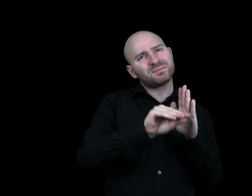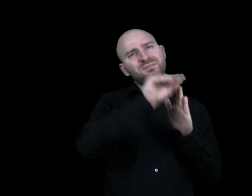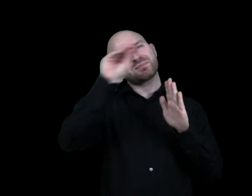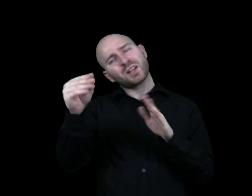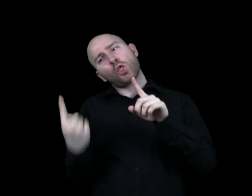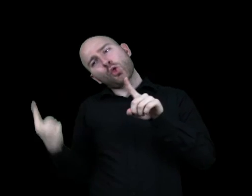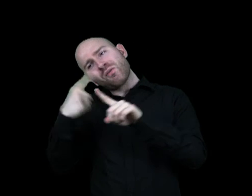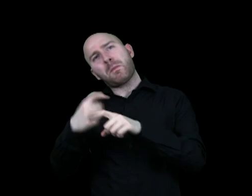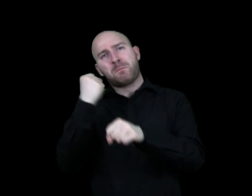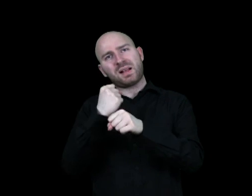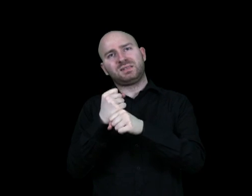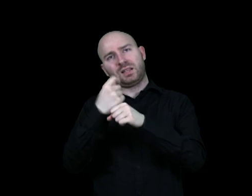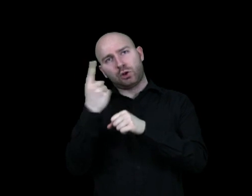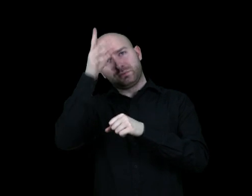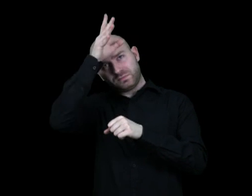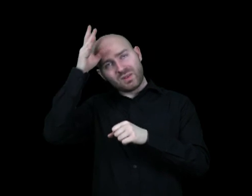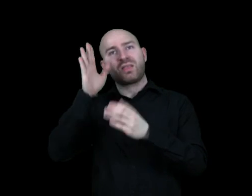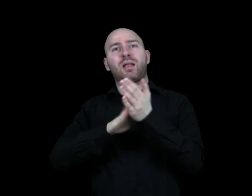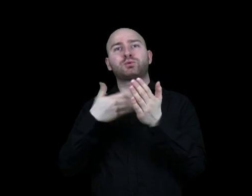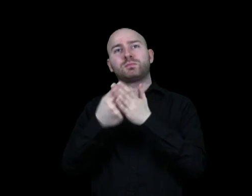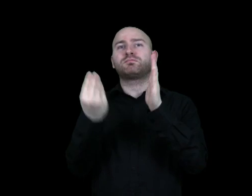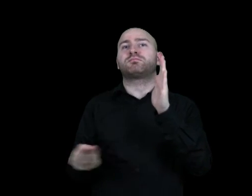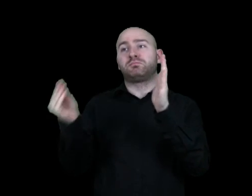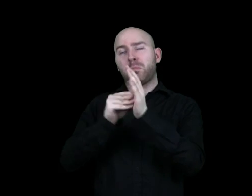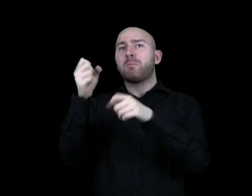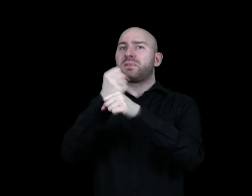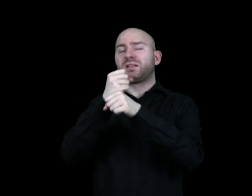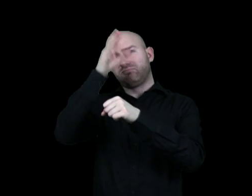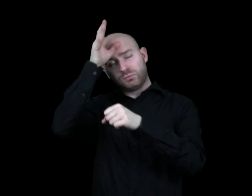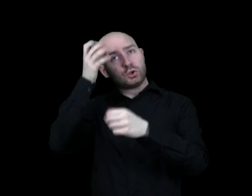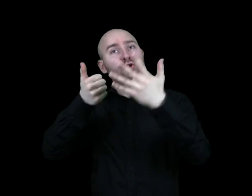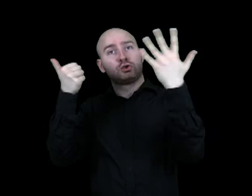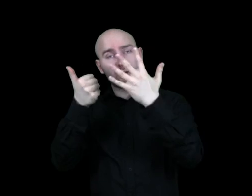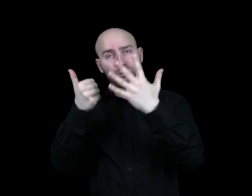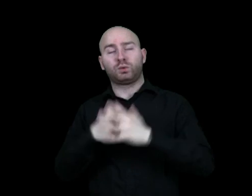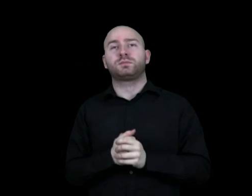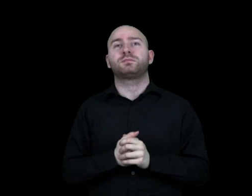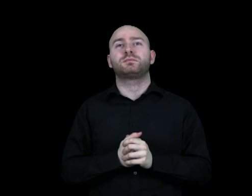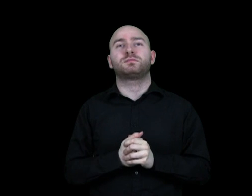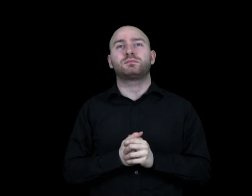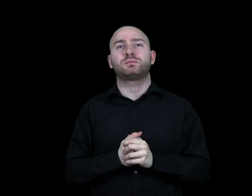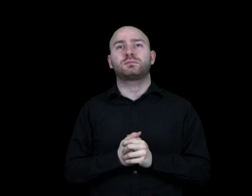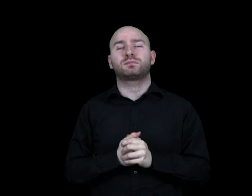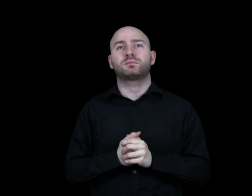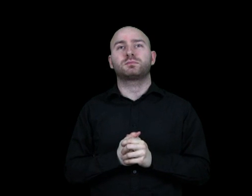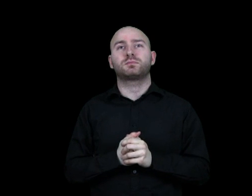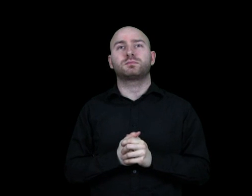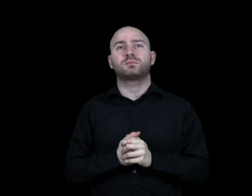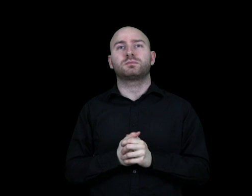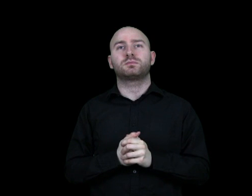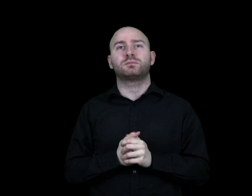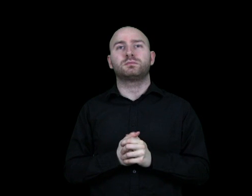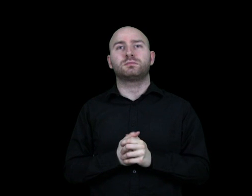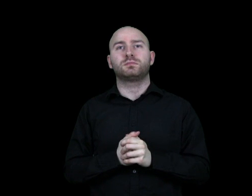i dodać więcej pracy. Więcej pracy. Powiedzmy, że dodacie do tego pracę wartą 6 zł.